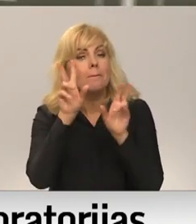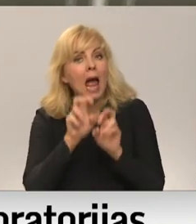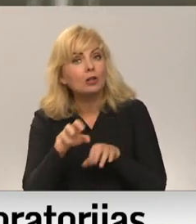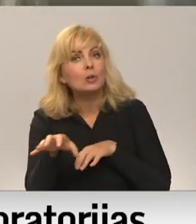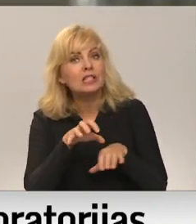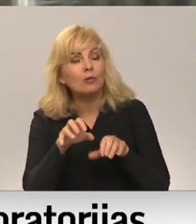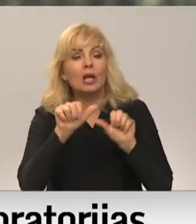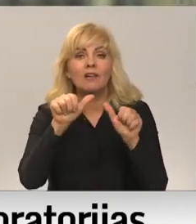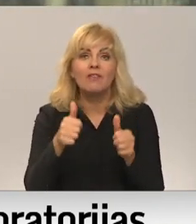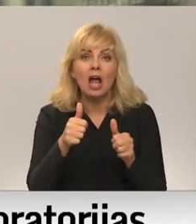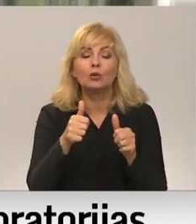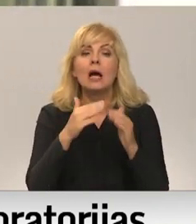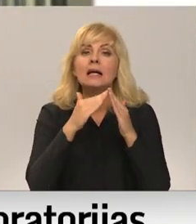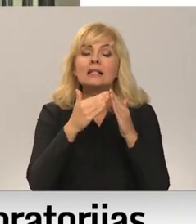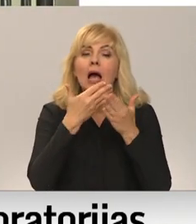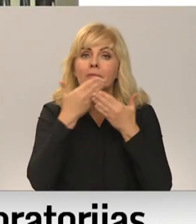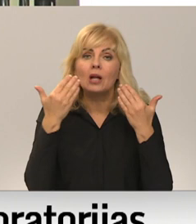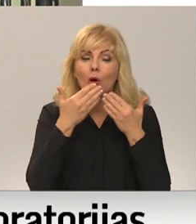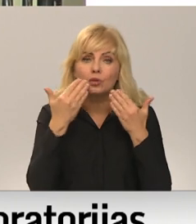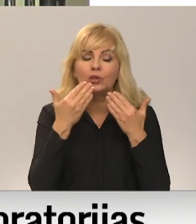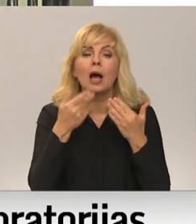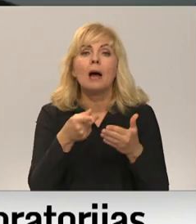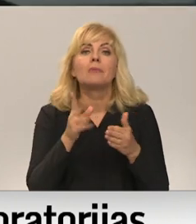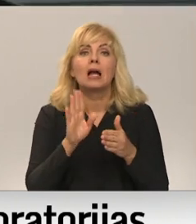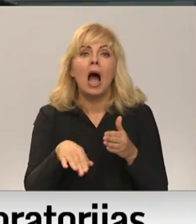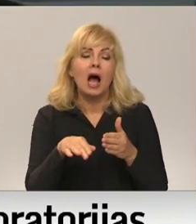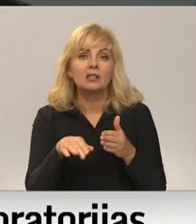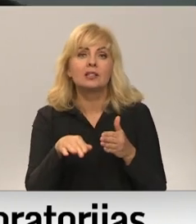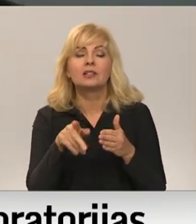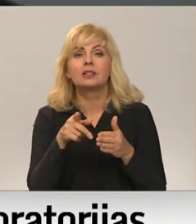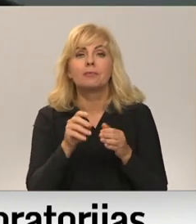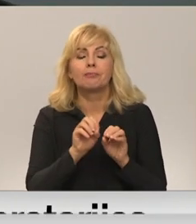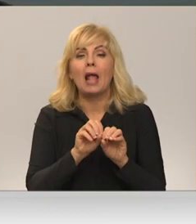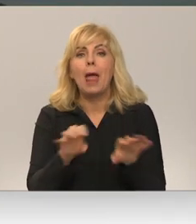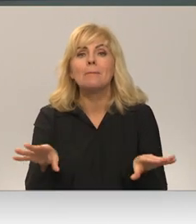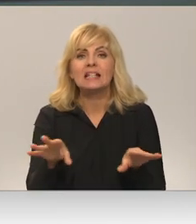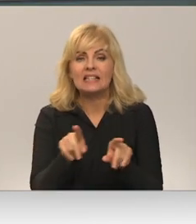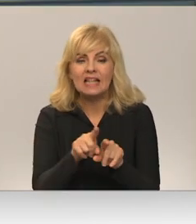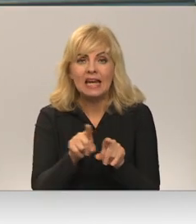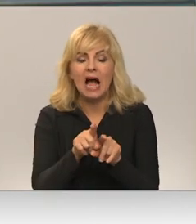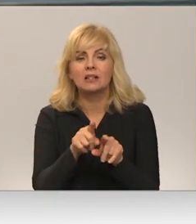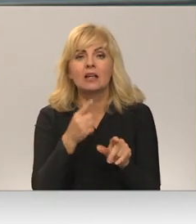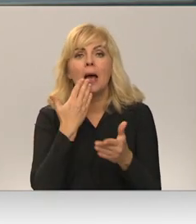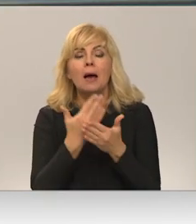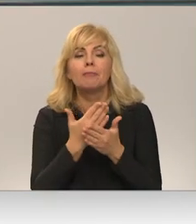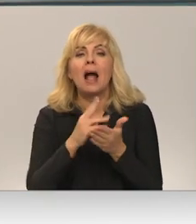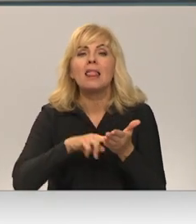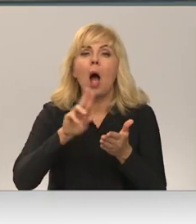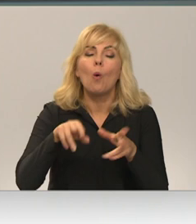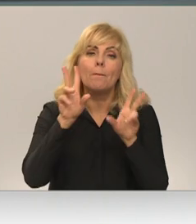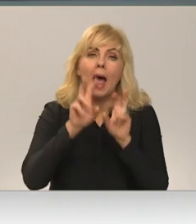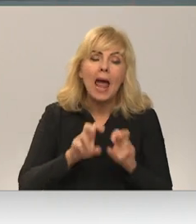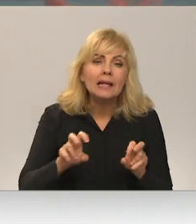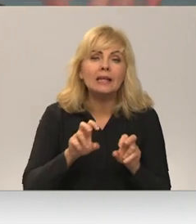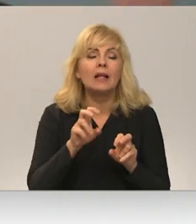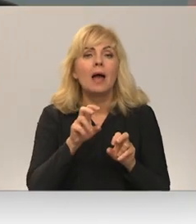dzīvnieku radītu ciltumnīca efektu gāzu emisijas. Šīs biokameras dot mums iespēju pētīt, notvert